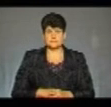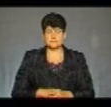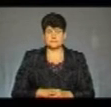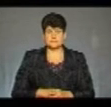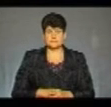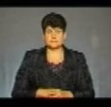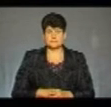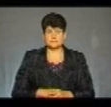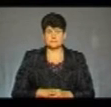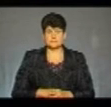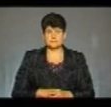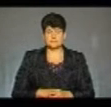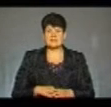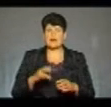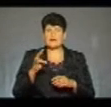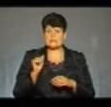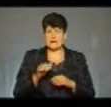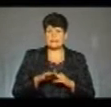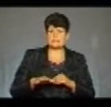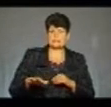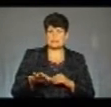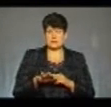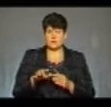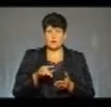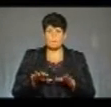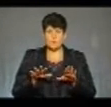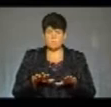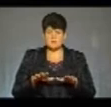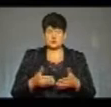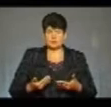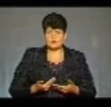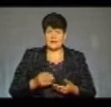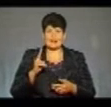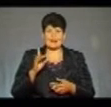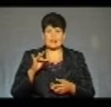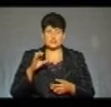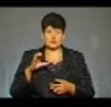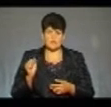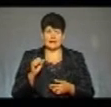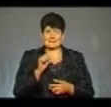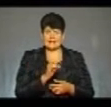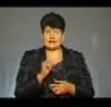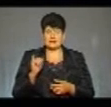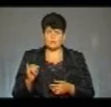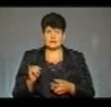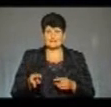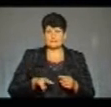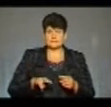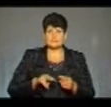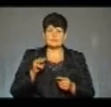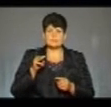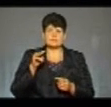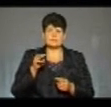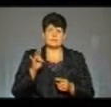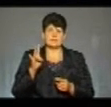На території по місцю проживання Красоватого Андрія Ігоровича, ректора ТНЕУ,